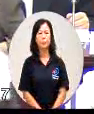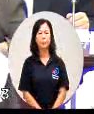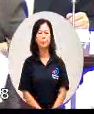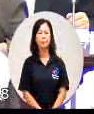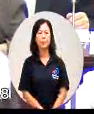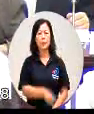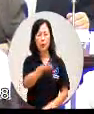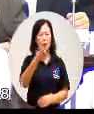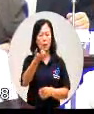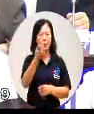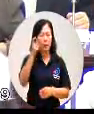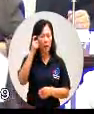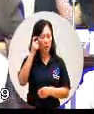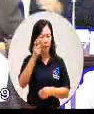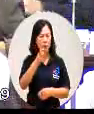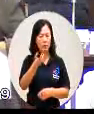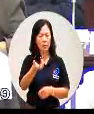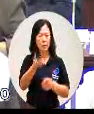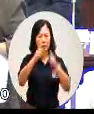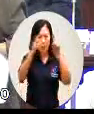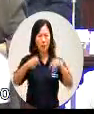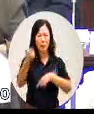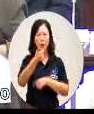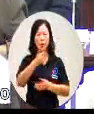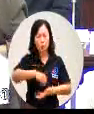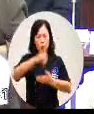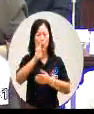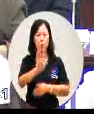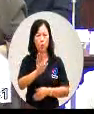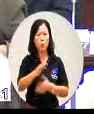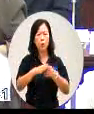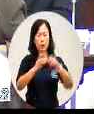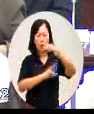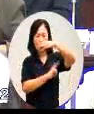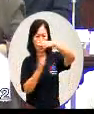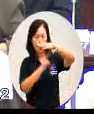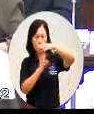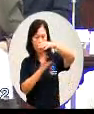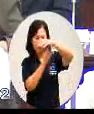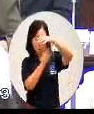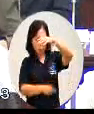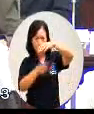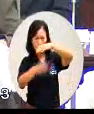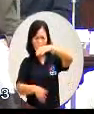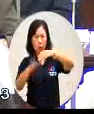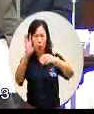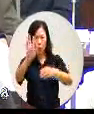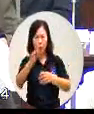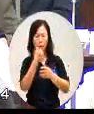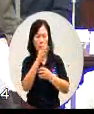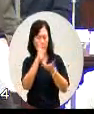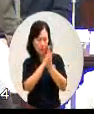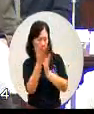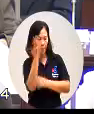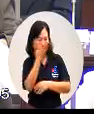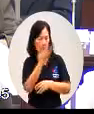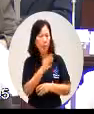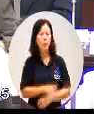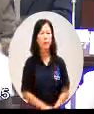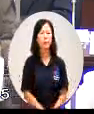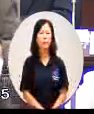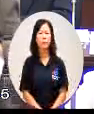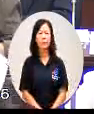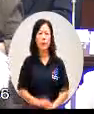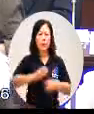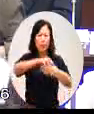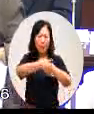我觉得刚刚周议员提到，我们这些高架的梁柱美丽化，包括整